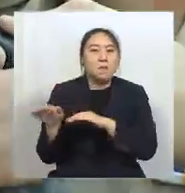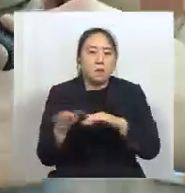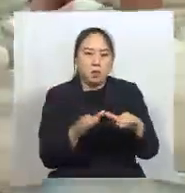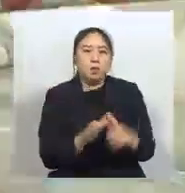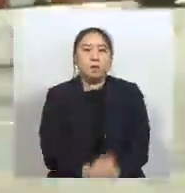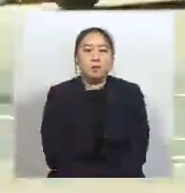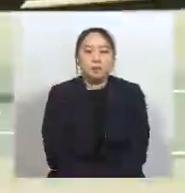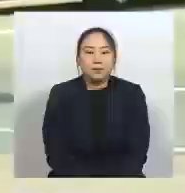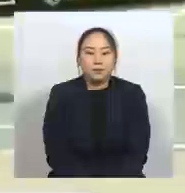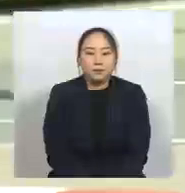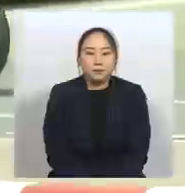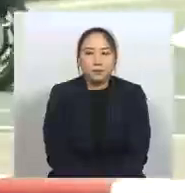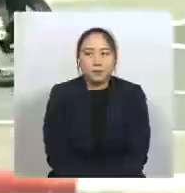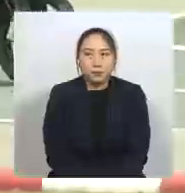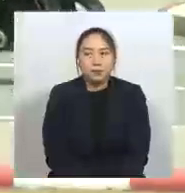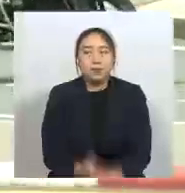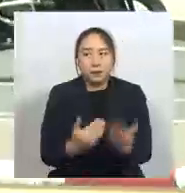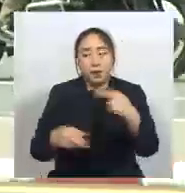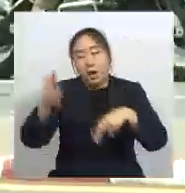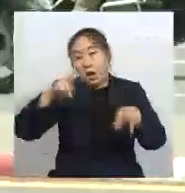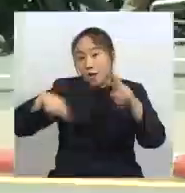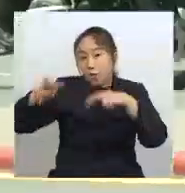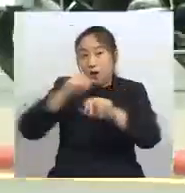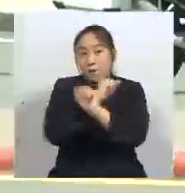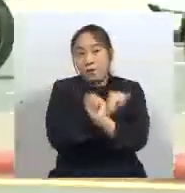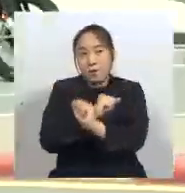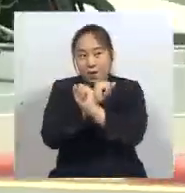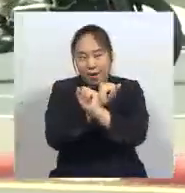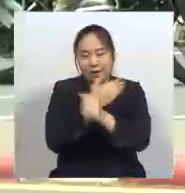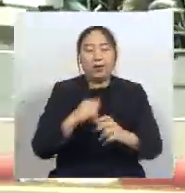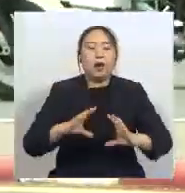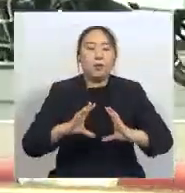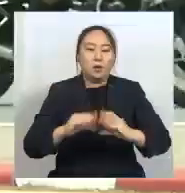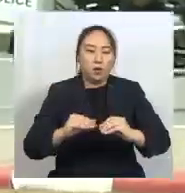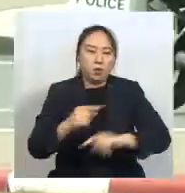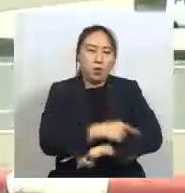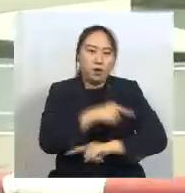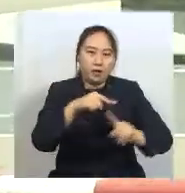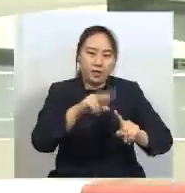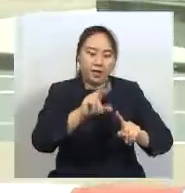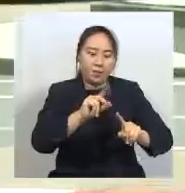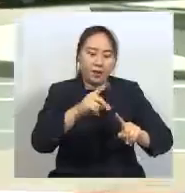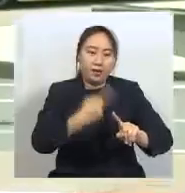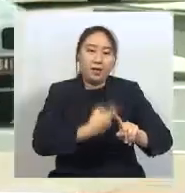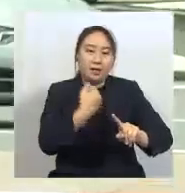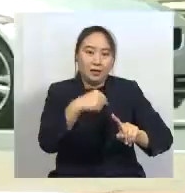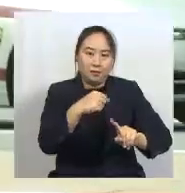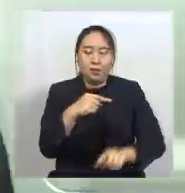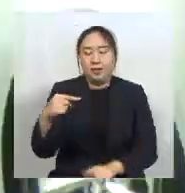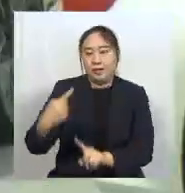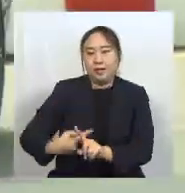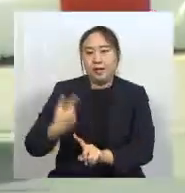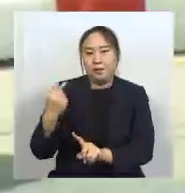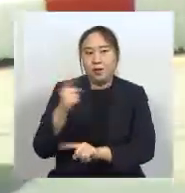างแล้วครับ นอกจากมาตรการความปลอดภัยแล้วช่วงการประชุมระหว่างวันที่31ตุลาคมถึง4พฤศจิกาย